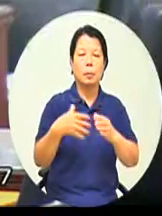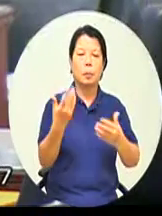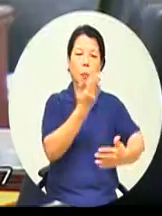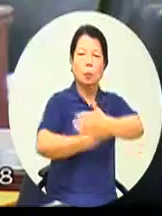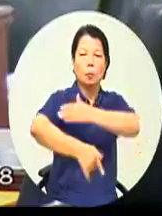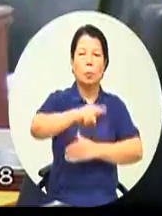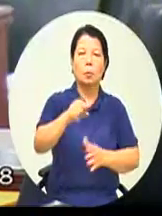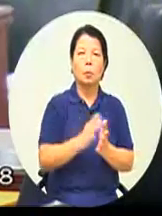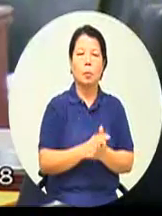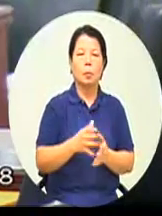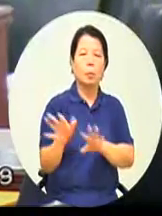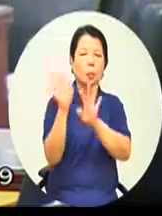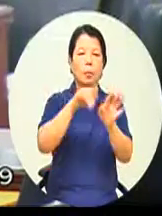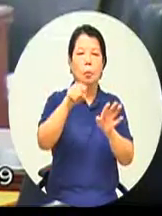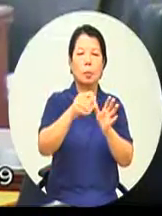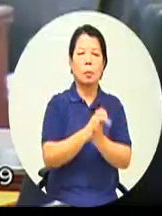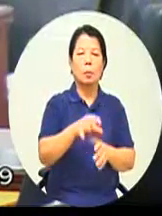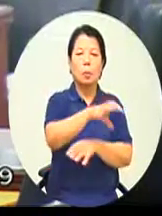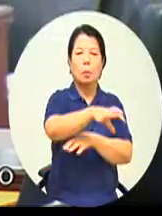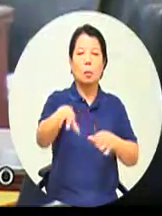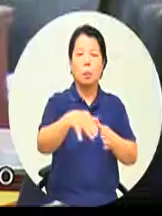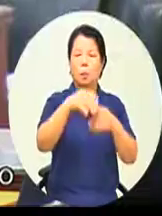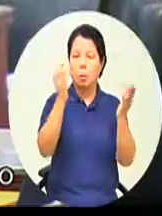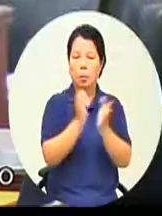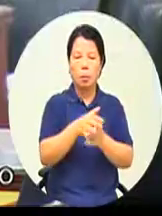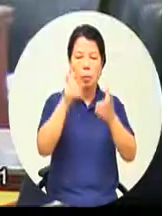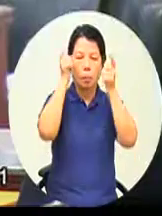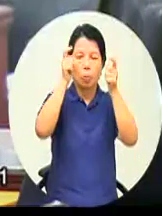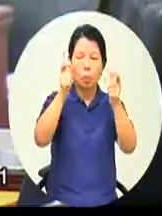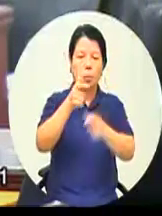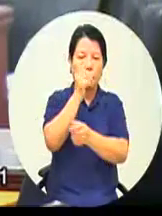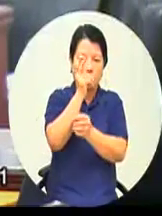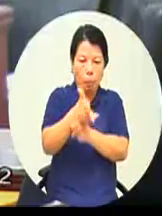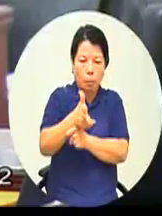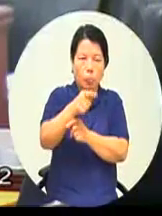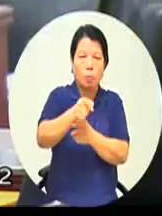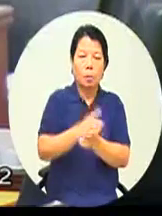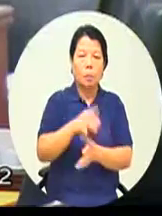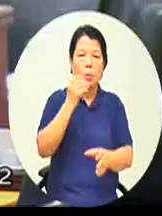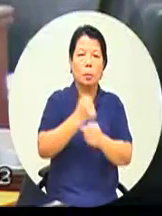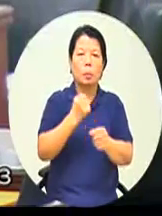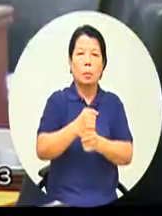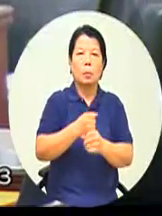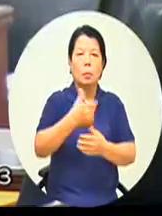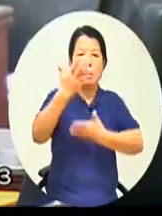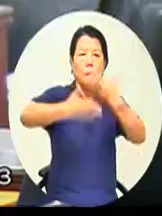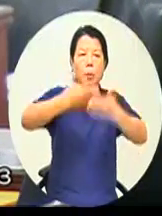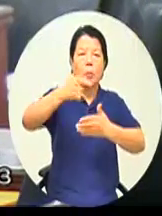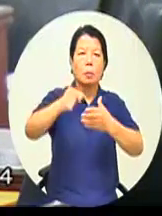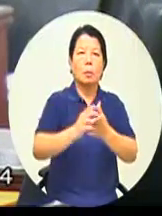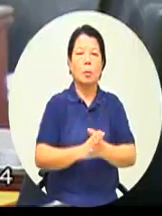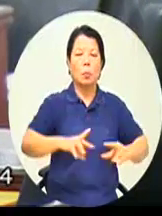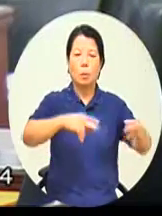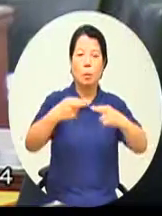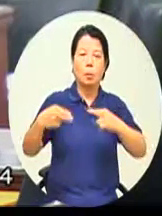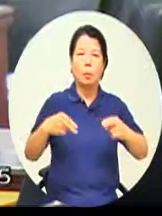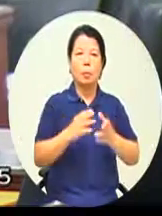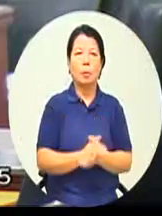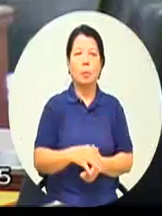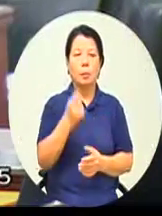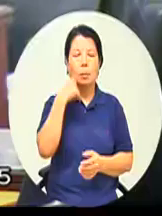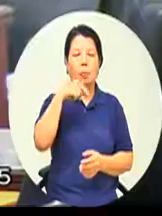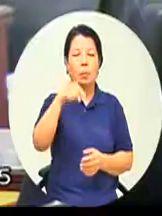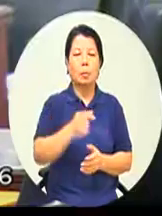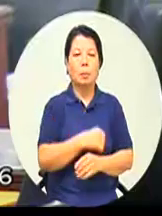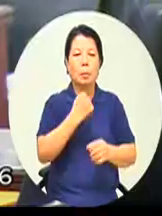戏剧的场景就在很多地方都在我们高雄来拍。那这部作品是我非常喜欢的改编，我非常喜欢的